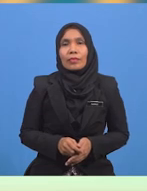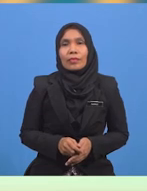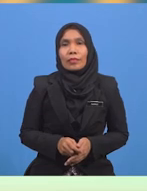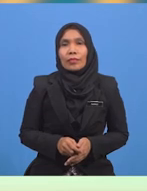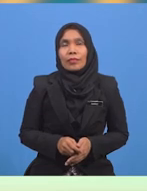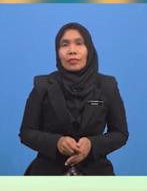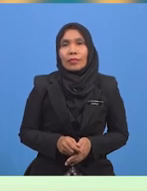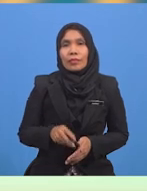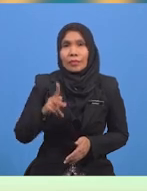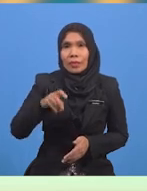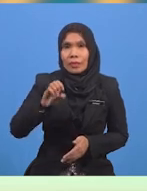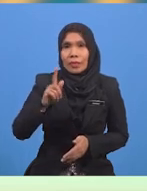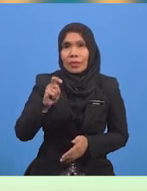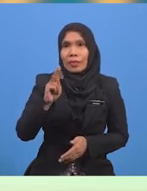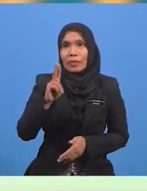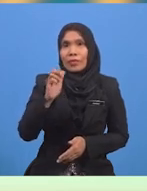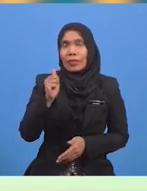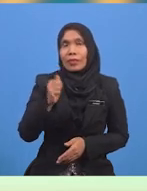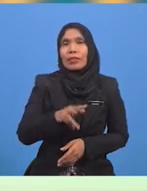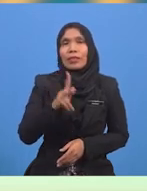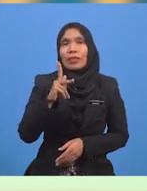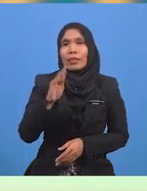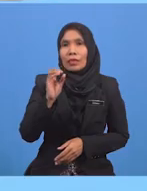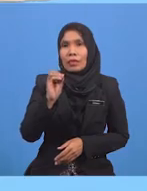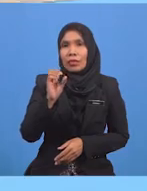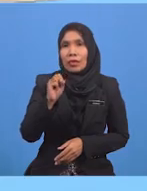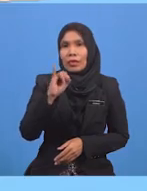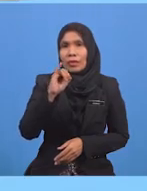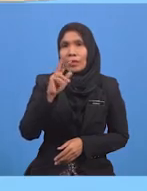Mari kita lihat situasi yang diberikan.